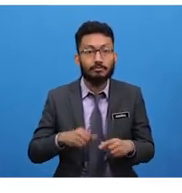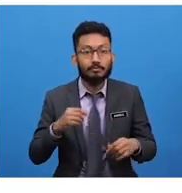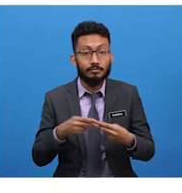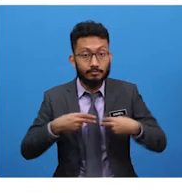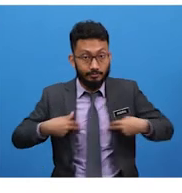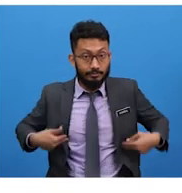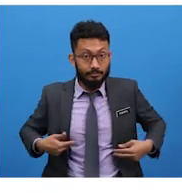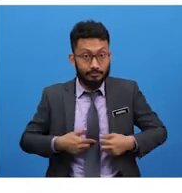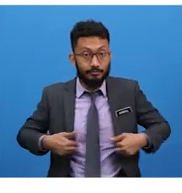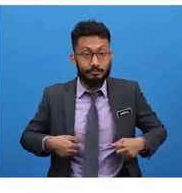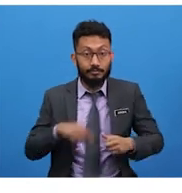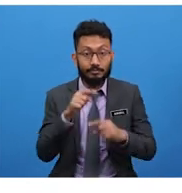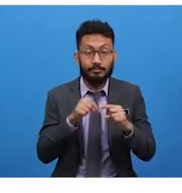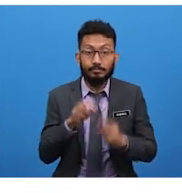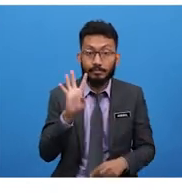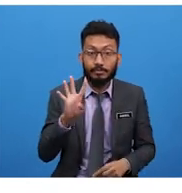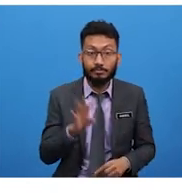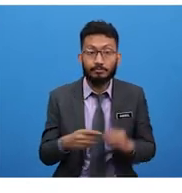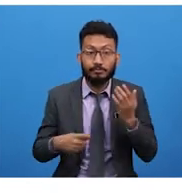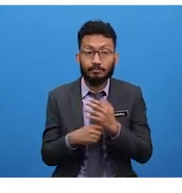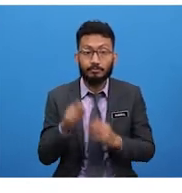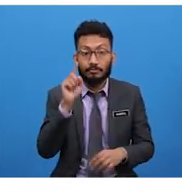tambah dengan 1 cm.